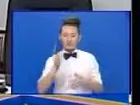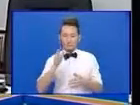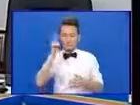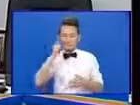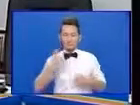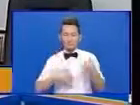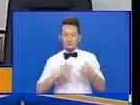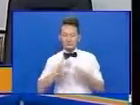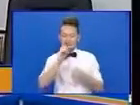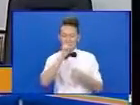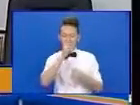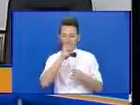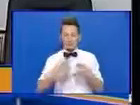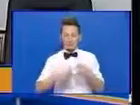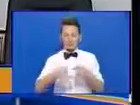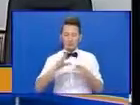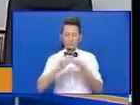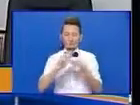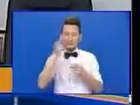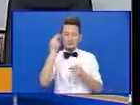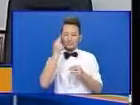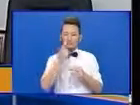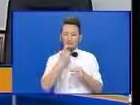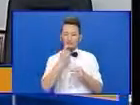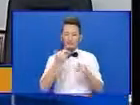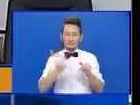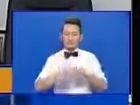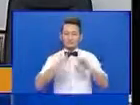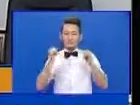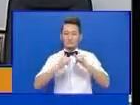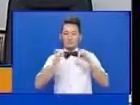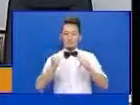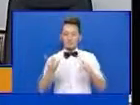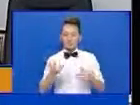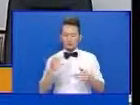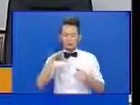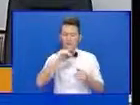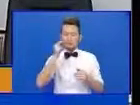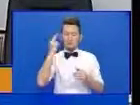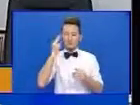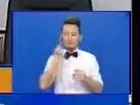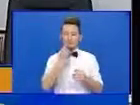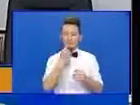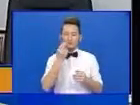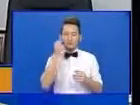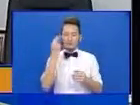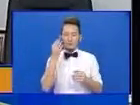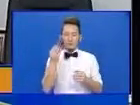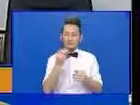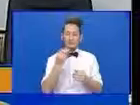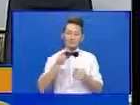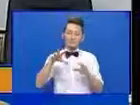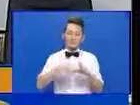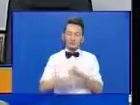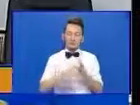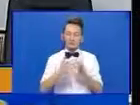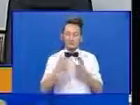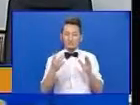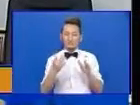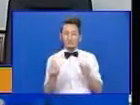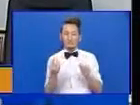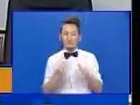бір-екі жылдың ішінде қытай тілін оқимын деген адамдар көбейді. Біздің жастар Қытайға, қытай тіліне, қытай экономикасына байланысты өздерінің